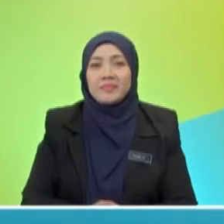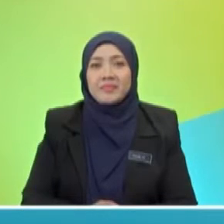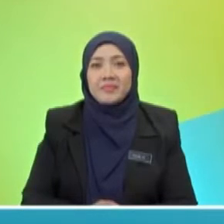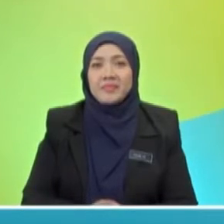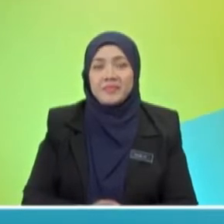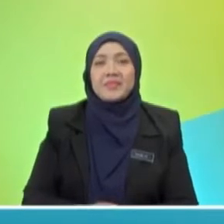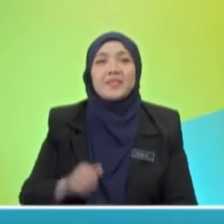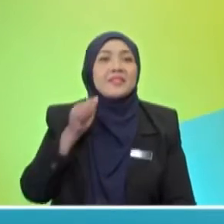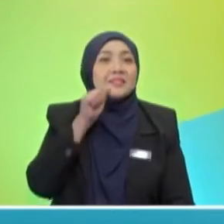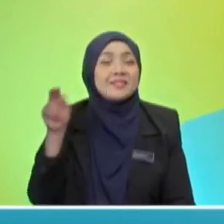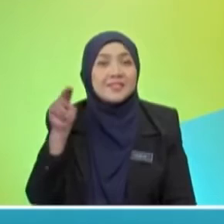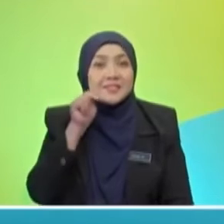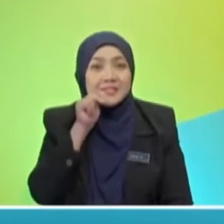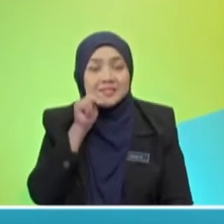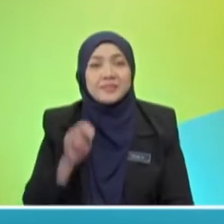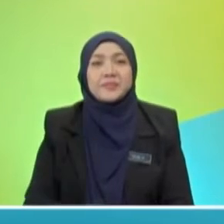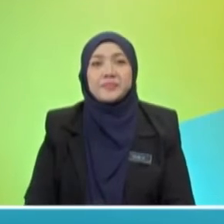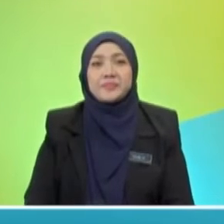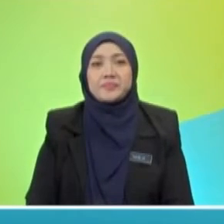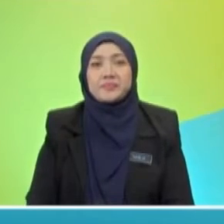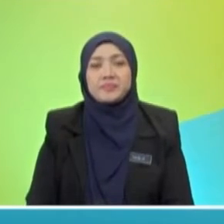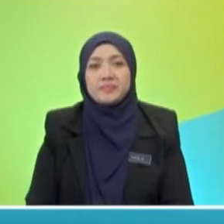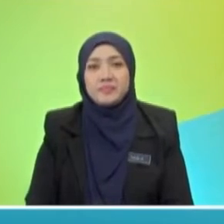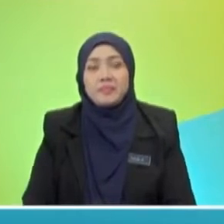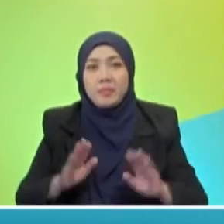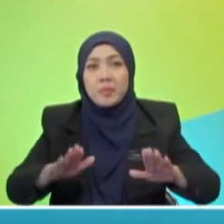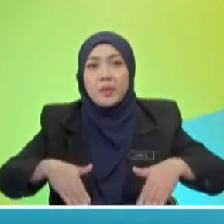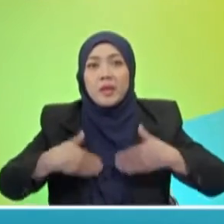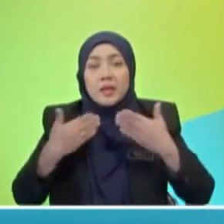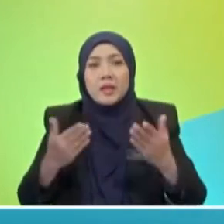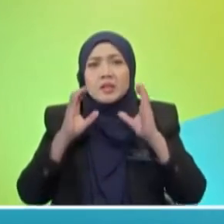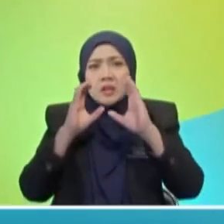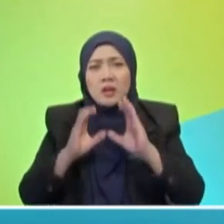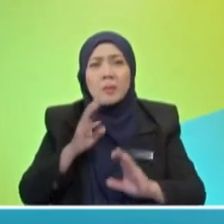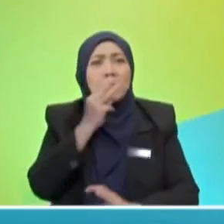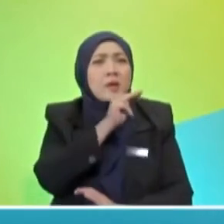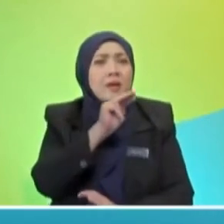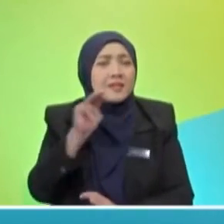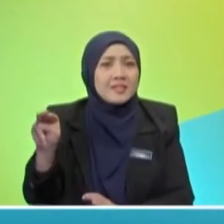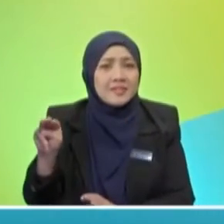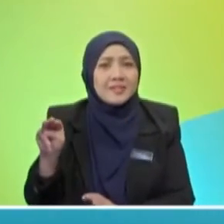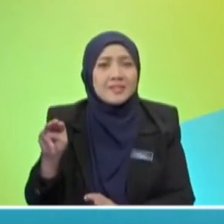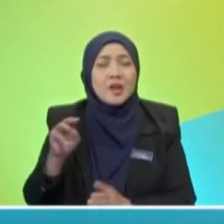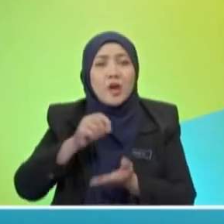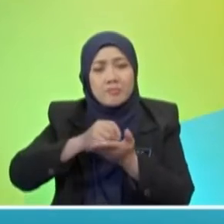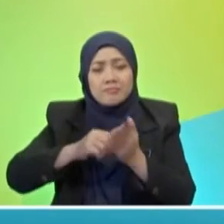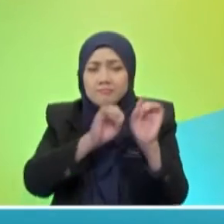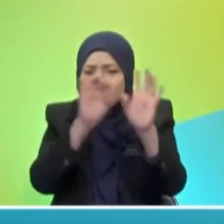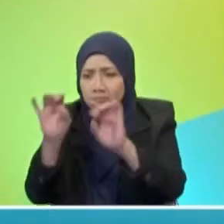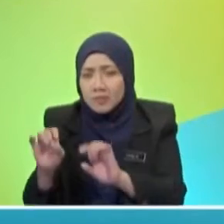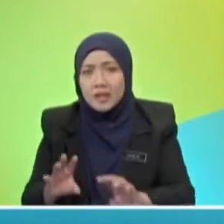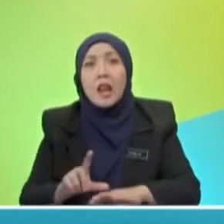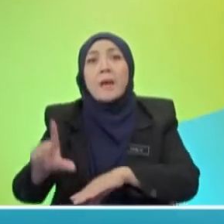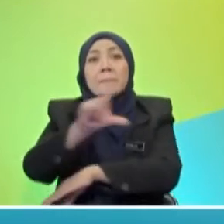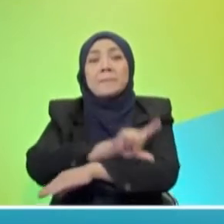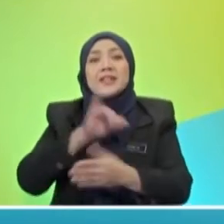Aisyah. Baik, Aisyah. Baik, bagaimanakah cara mereka menghias laman itu? Pantas. Pantas tulis jawapan. Pantas tulis jawapan